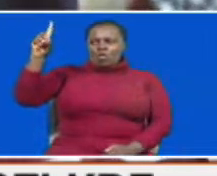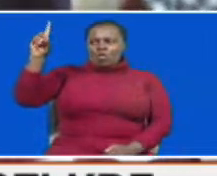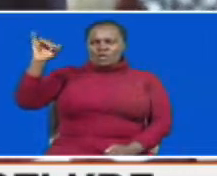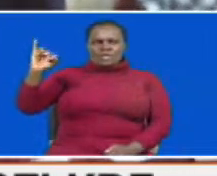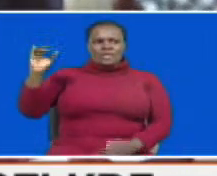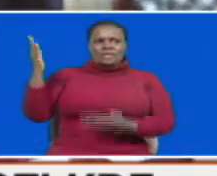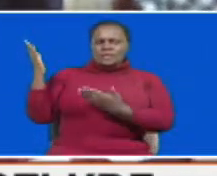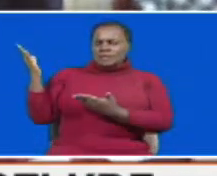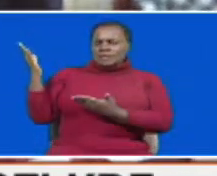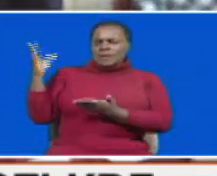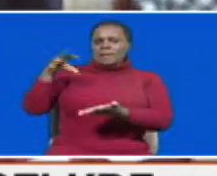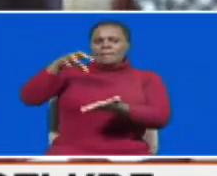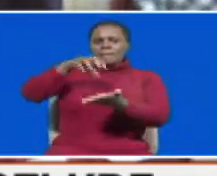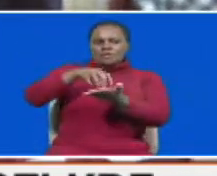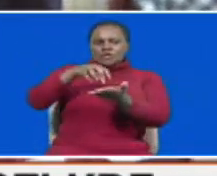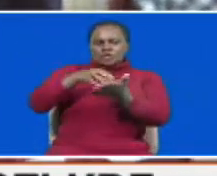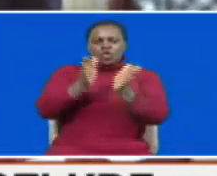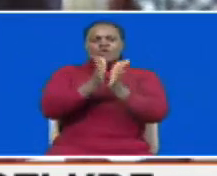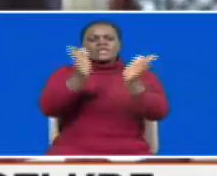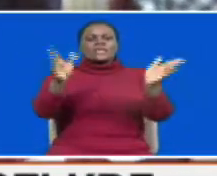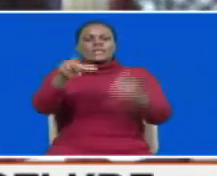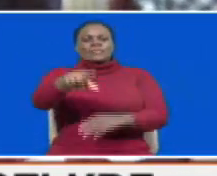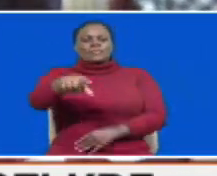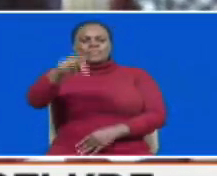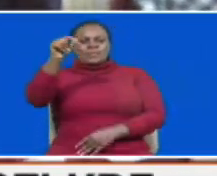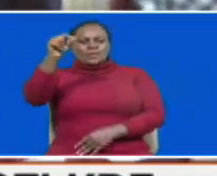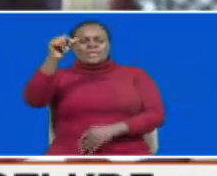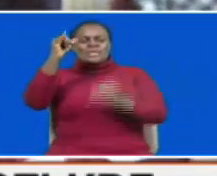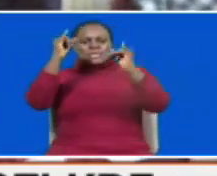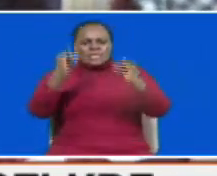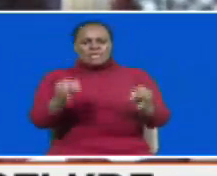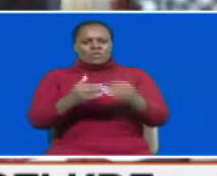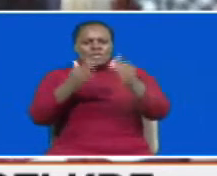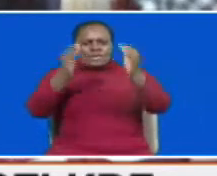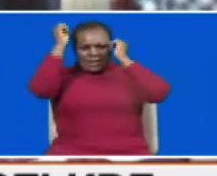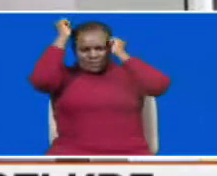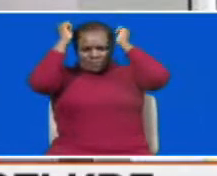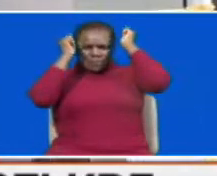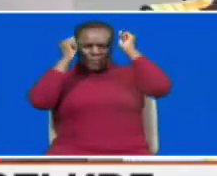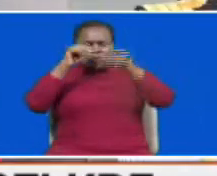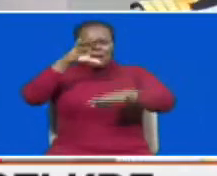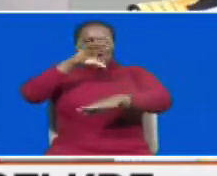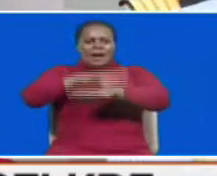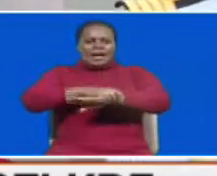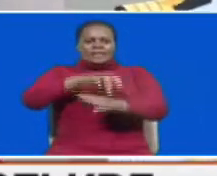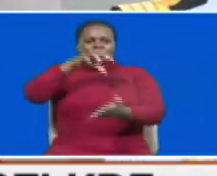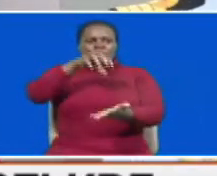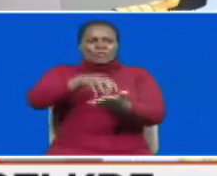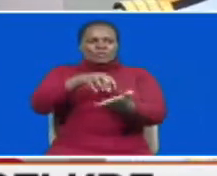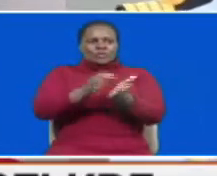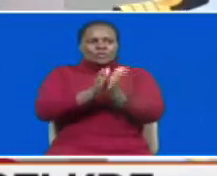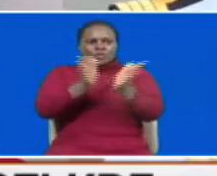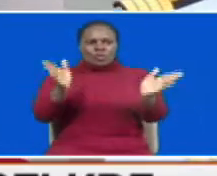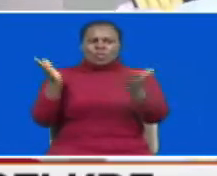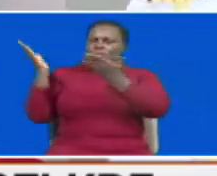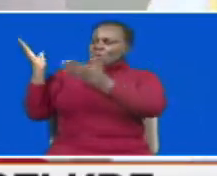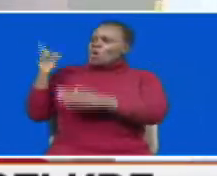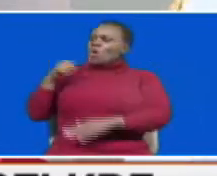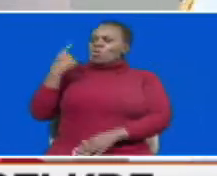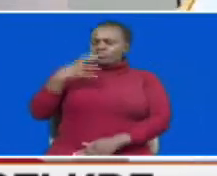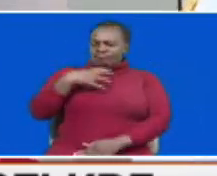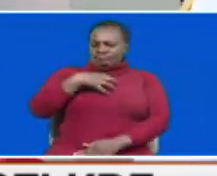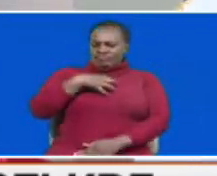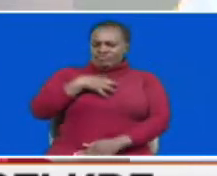Ogolla hadi daraja la jenerali na kumteua kuwa mkuu mpya wa majeshi ili kuchukua nafasi yake Jenerali Robert Kariuki